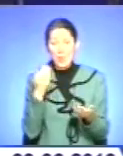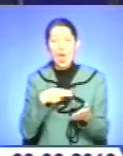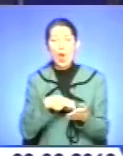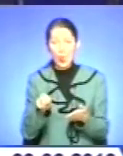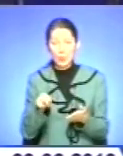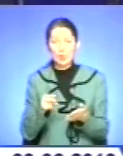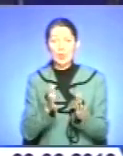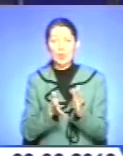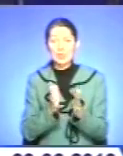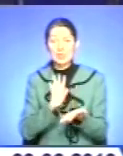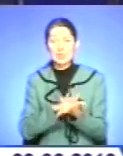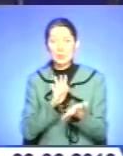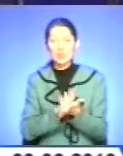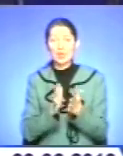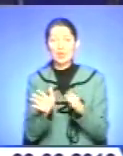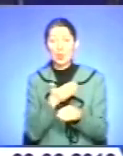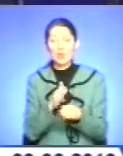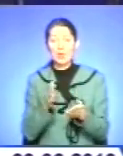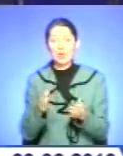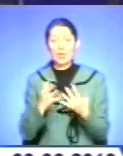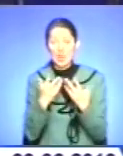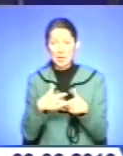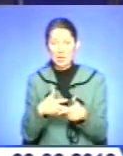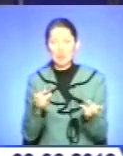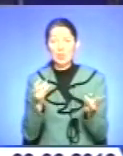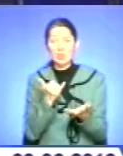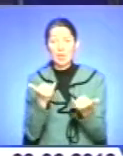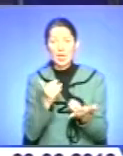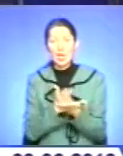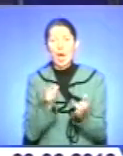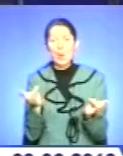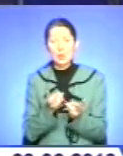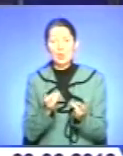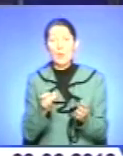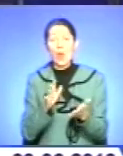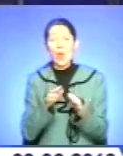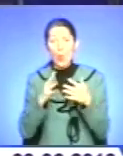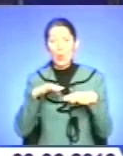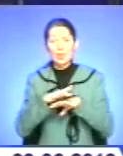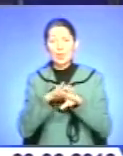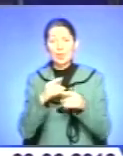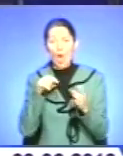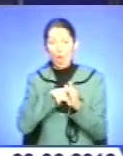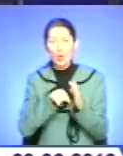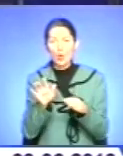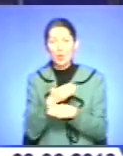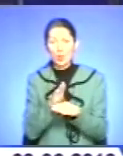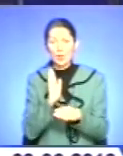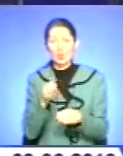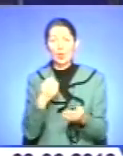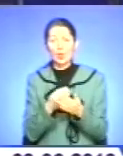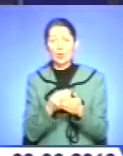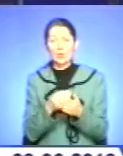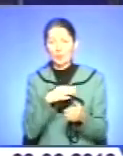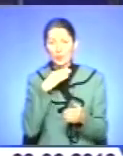лінії глибокого сортування. Вона може коштувати від 2 до 20 мільйонів гривень. До закупівлі залучатимуть інвесторів, каже